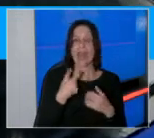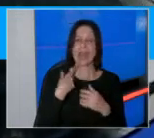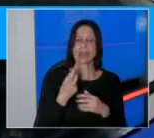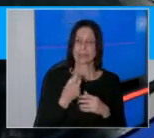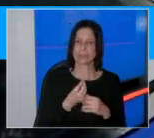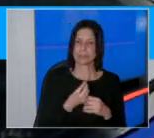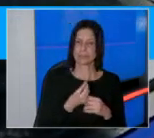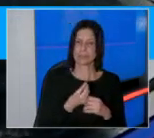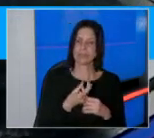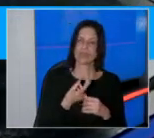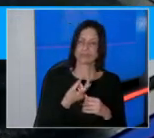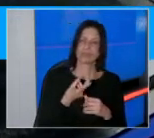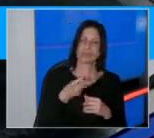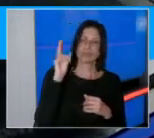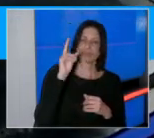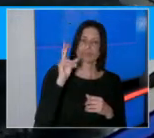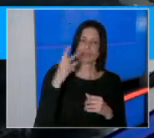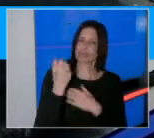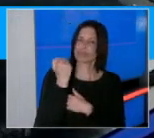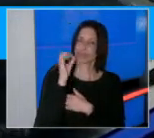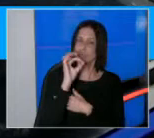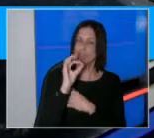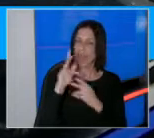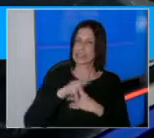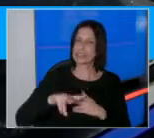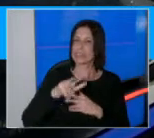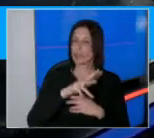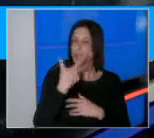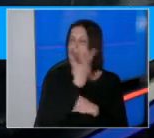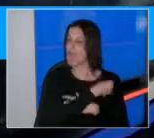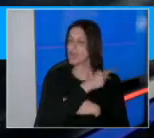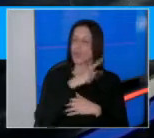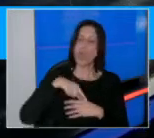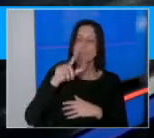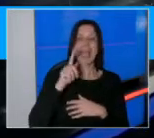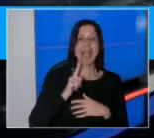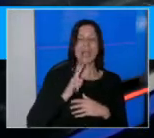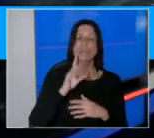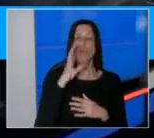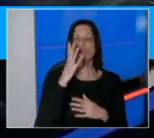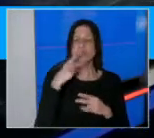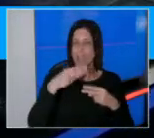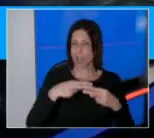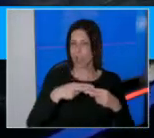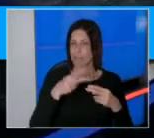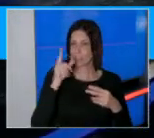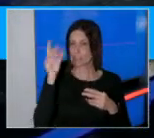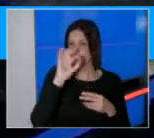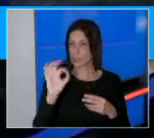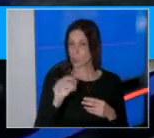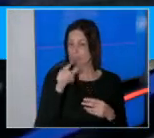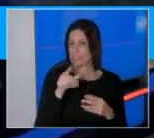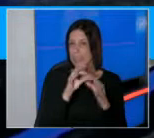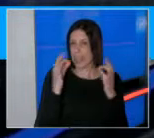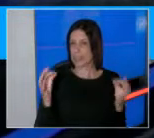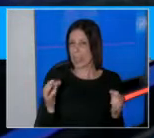ההתגברות החוסן של הציבור. החיסונים, כולנו מחכים להם ביום רביעי הקרוב, יש סיכוי שזה בעצם אולי